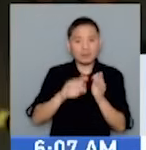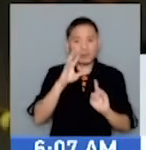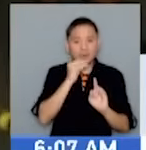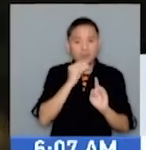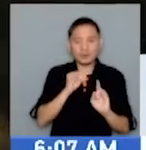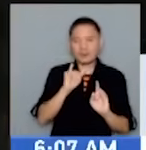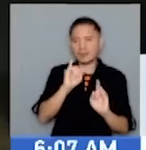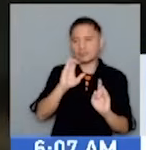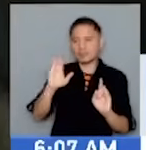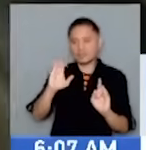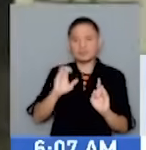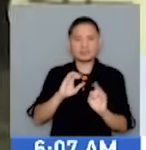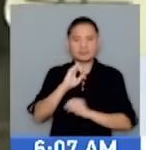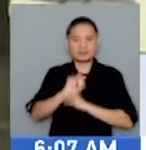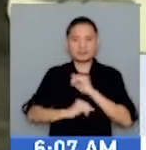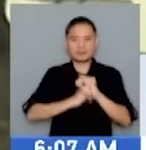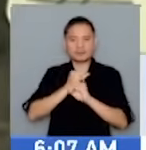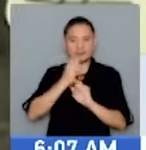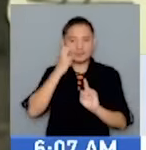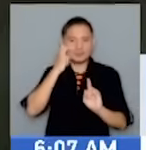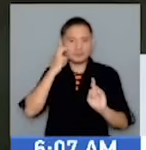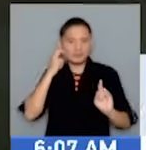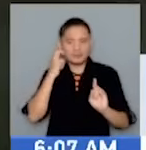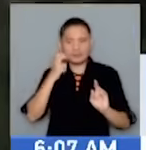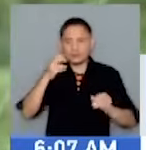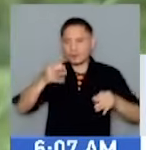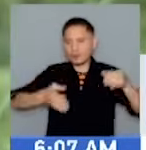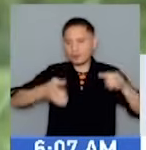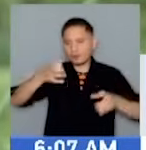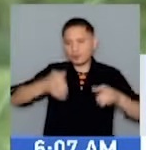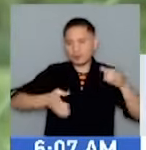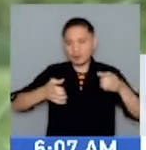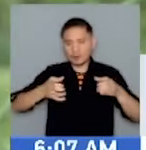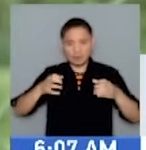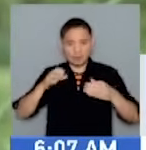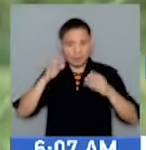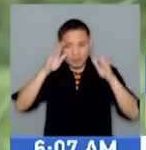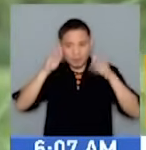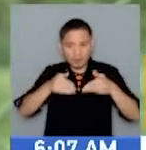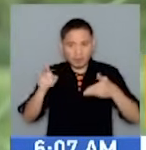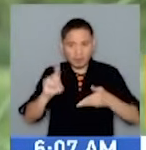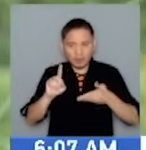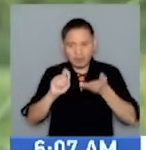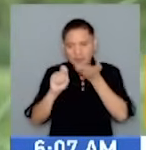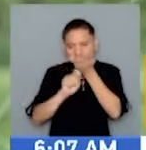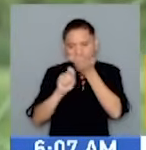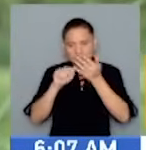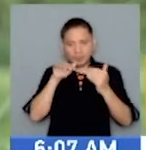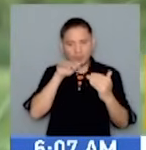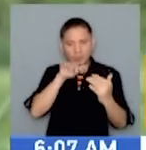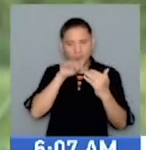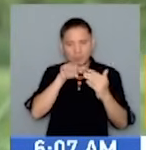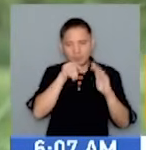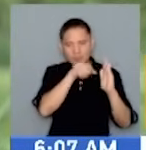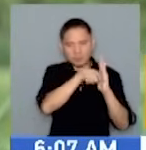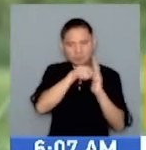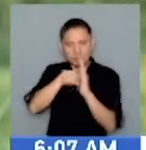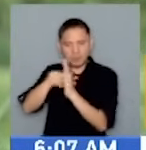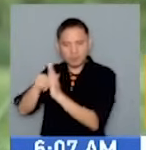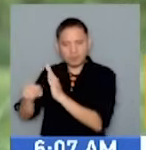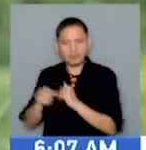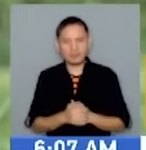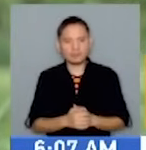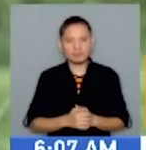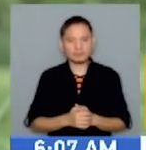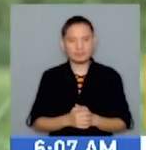ICC sa war on drugs ng Administrasyong Duterte. Una nang sinabi ni Pangulong Bongbong Marcos, pinag-aaralan ng gobyerno